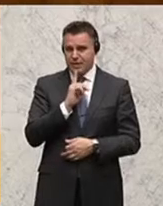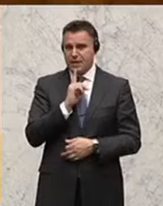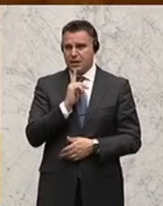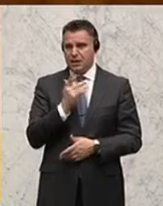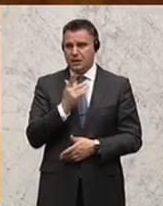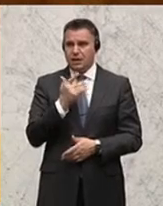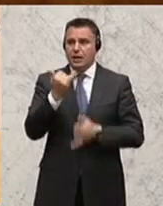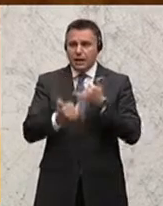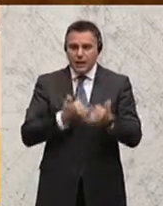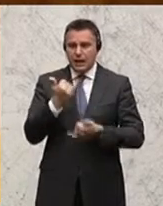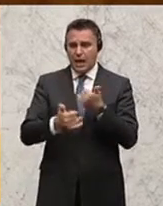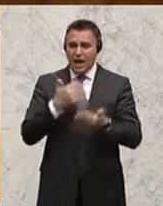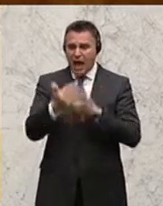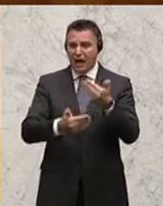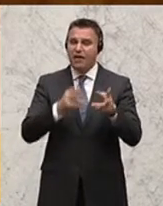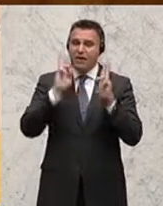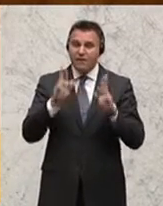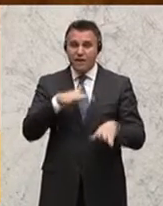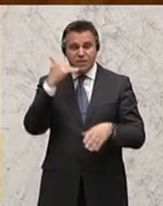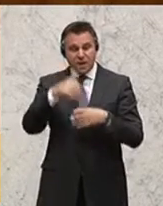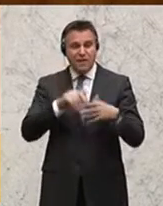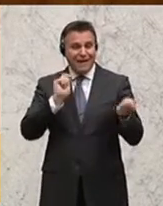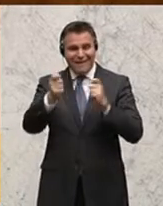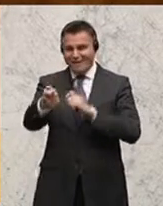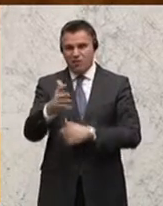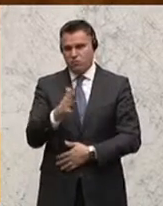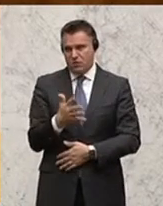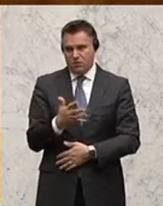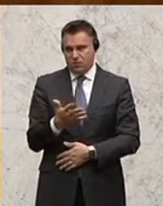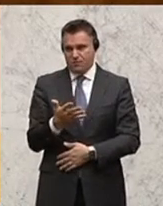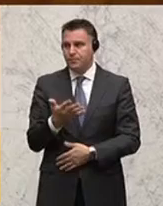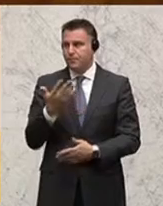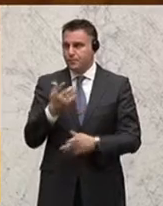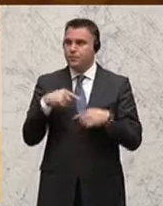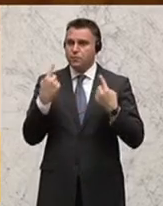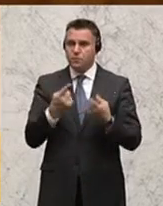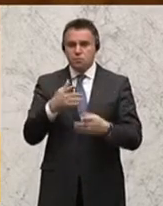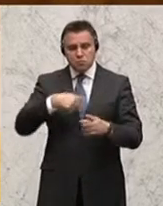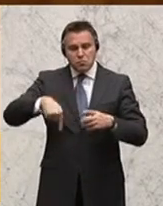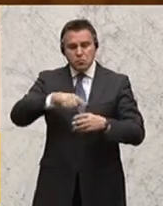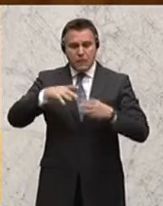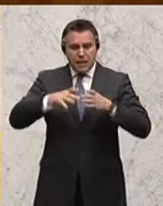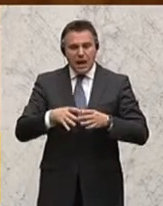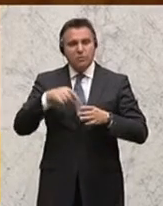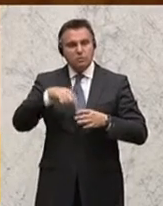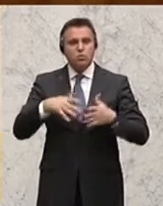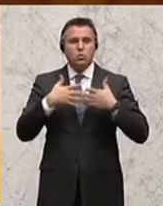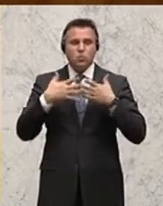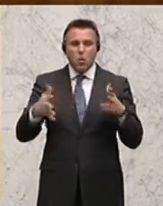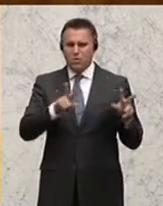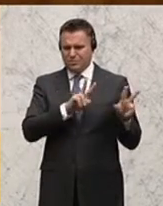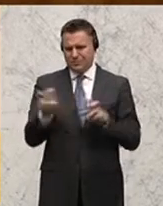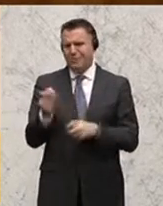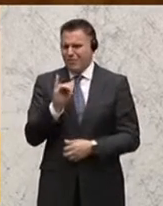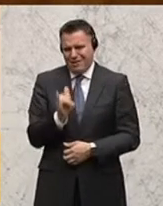letzten Jahren dahingehend auch nicht wirklich viel getan. Wir haben natürlich als Binnenland große Brocken zu stemmen, das ist